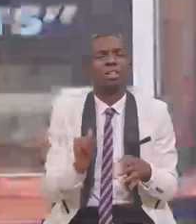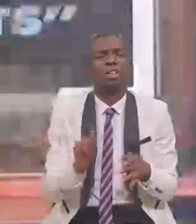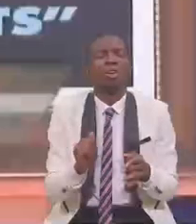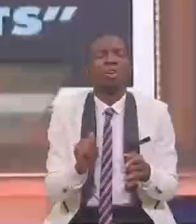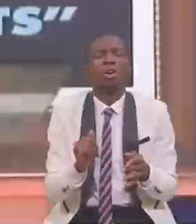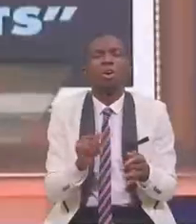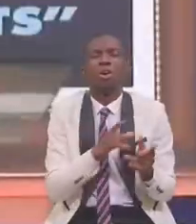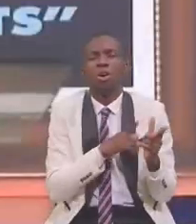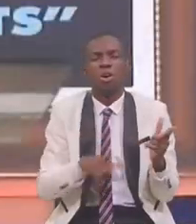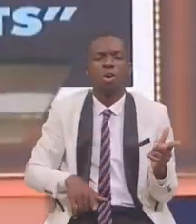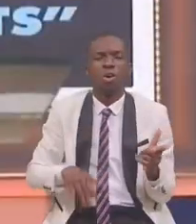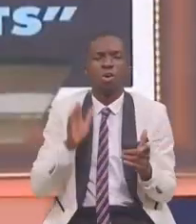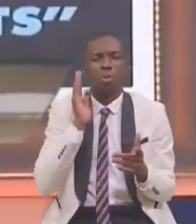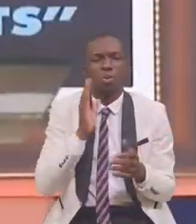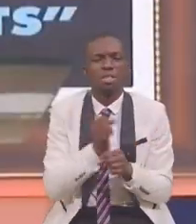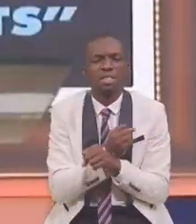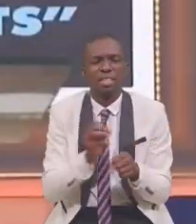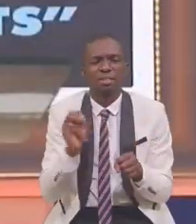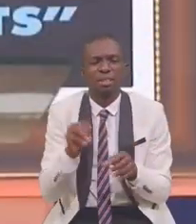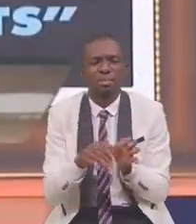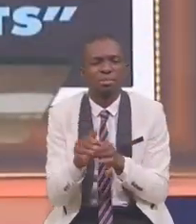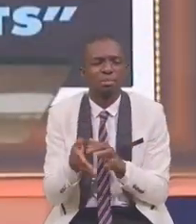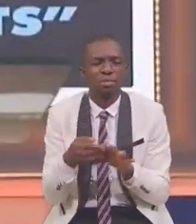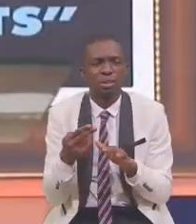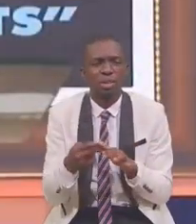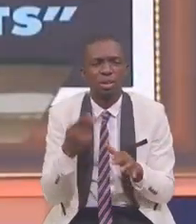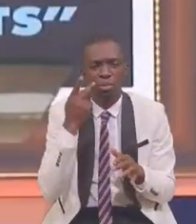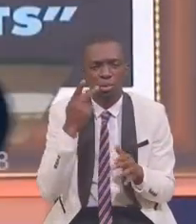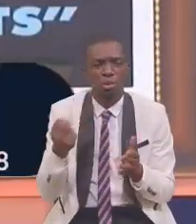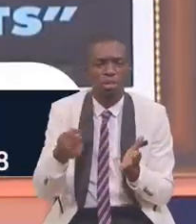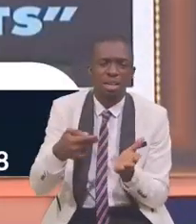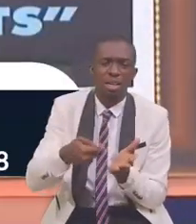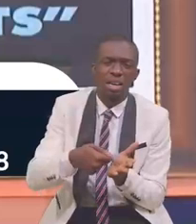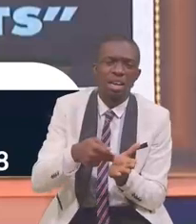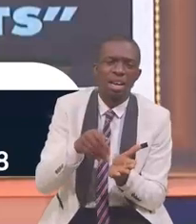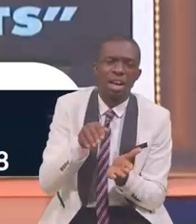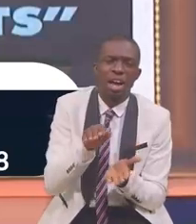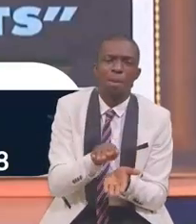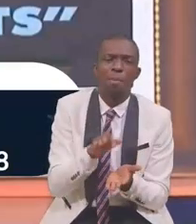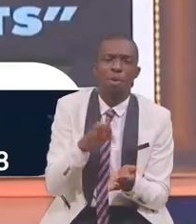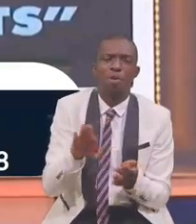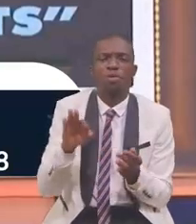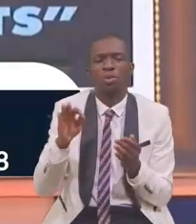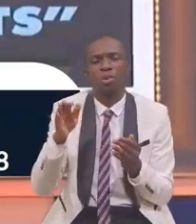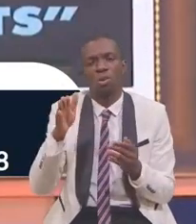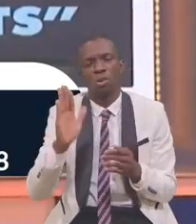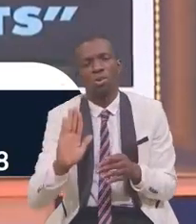salut pour les autres. Nous allons aux Actes, Actes chapitre 3,